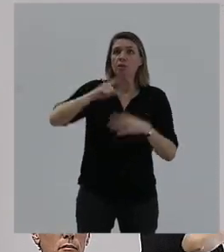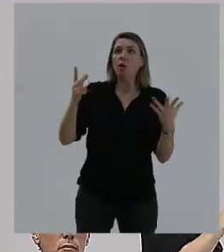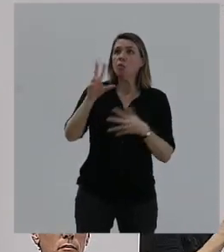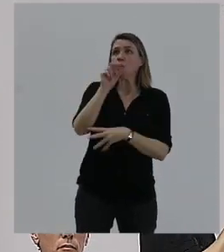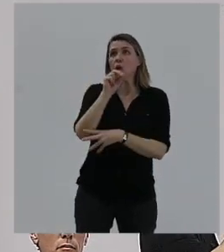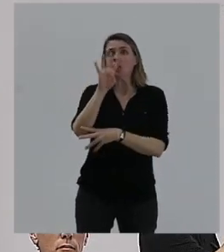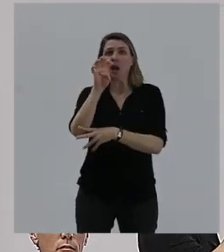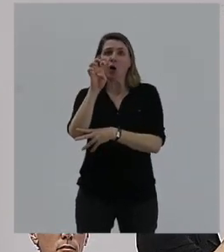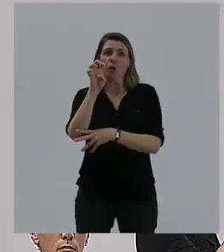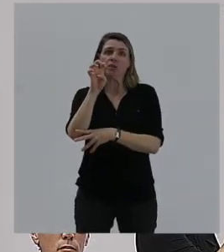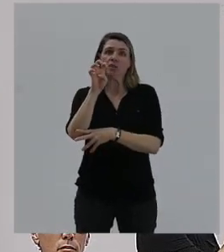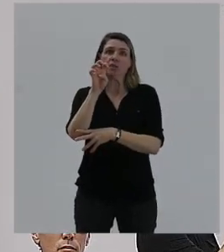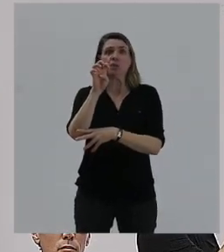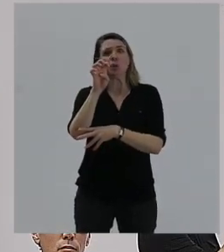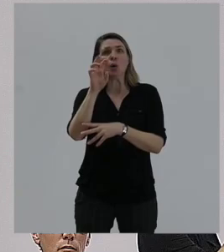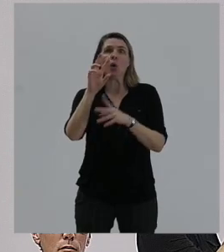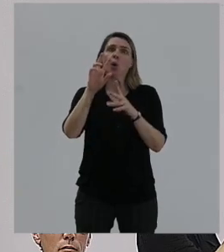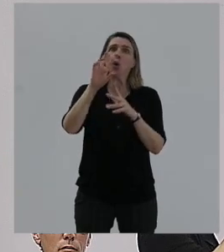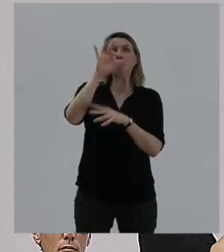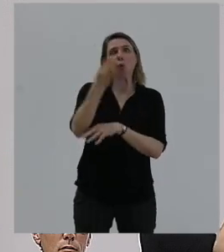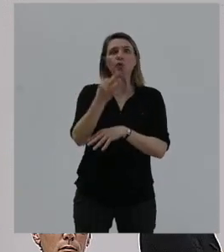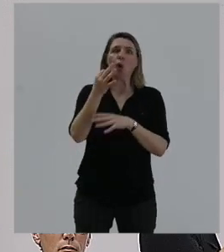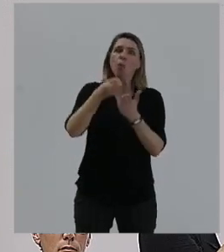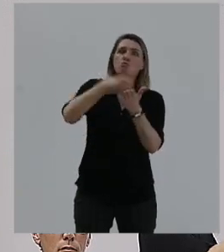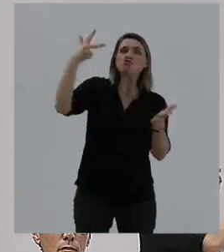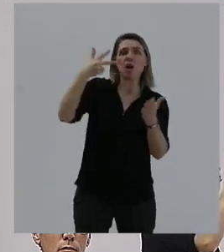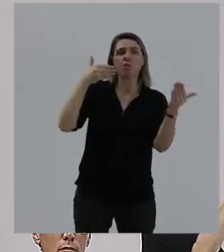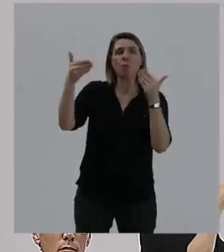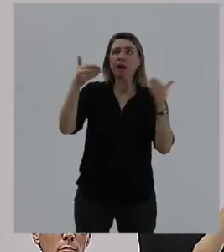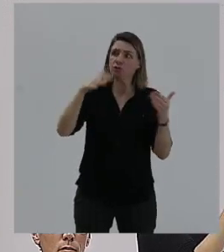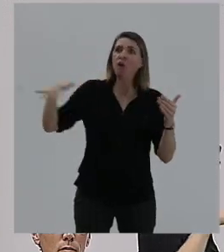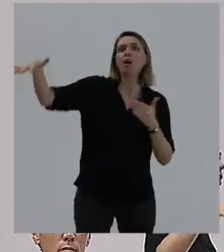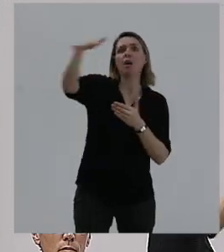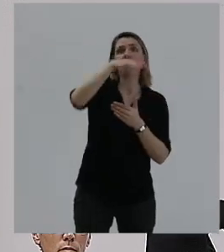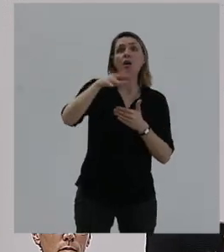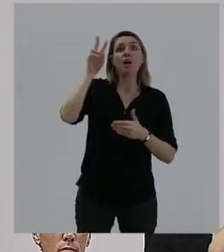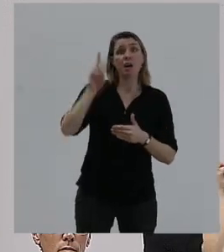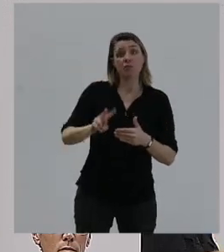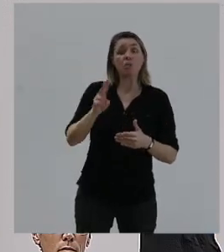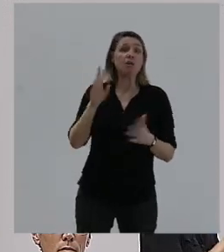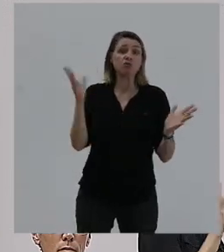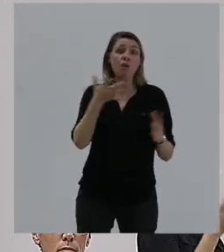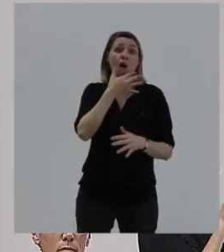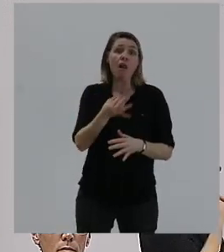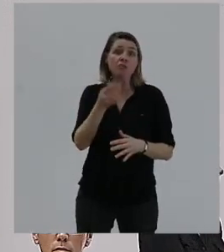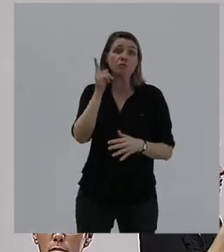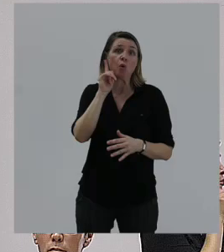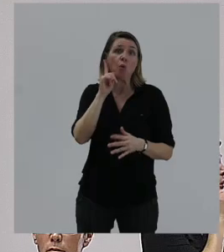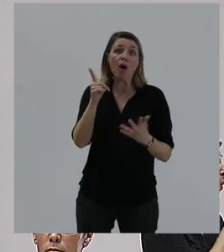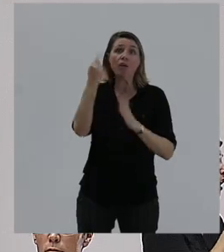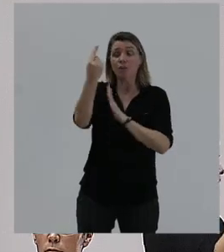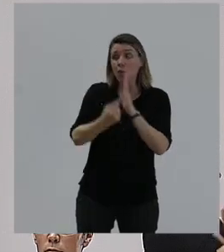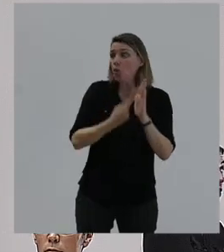30 à 50% plus cher que partout ailleurs. Et je suis à l'aise avec ça parce que j'étais intervenu en CA au moment où vous avez